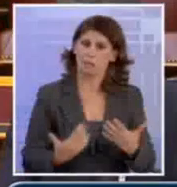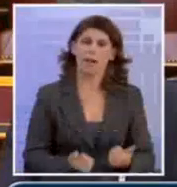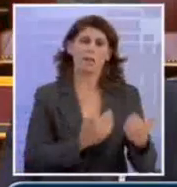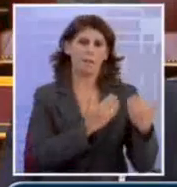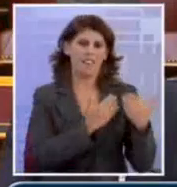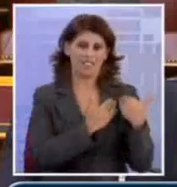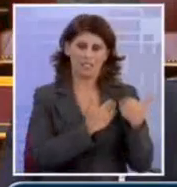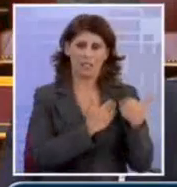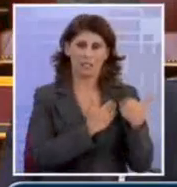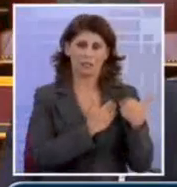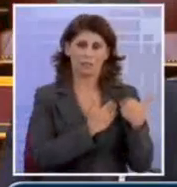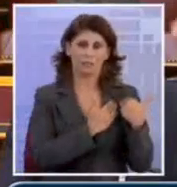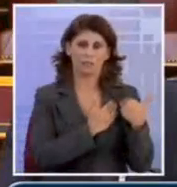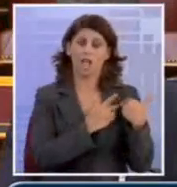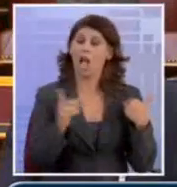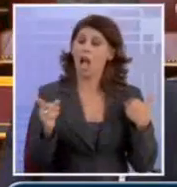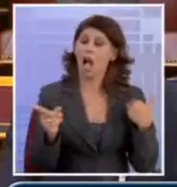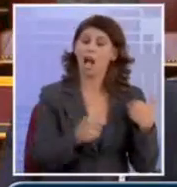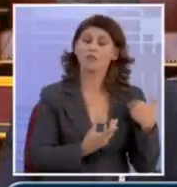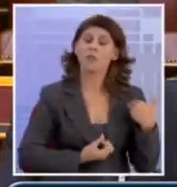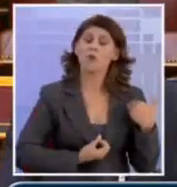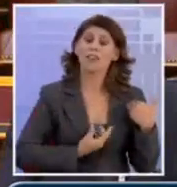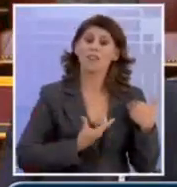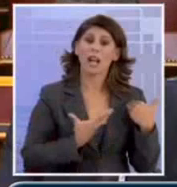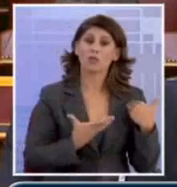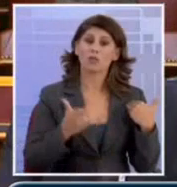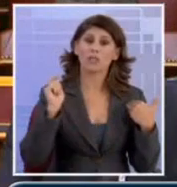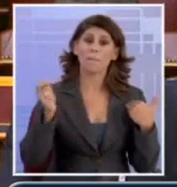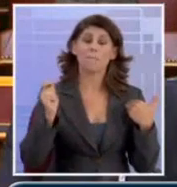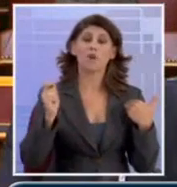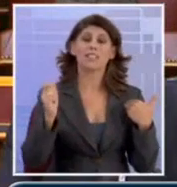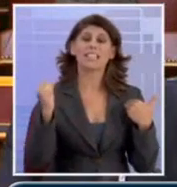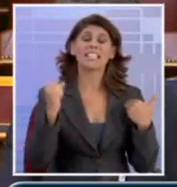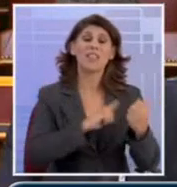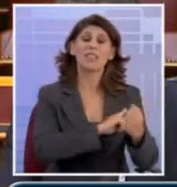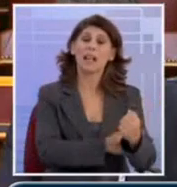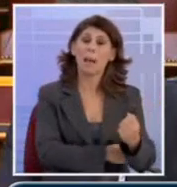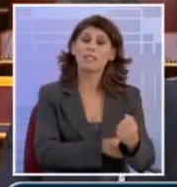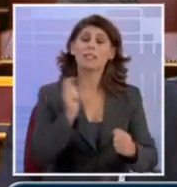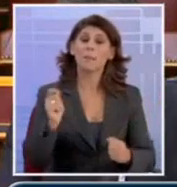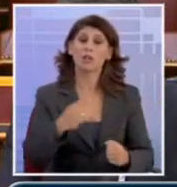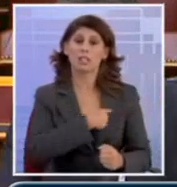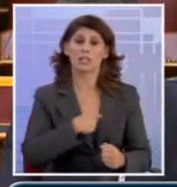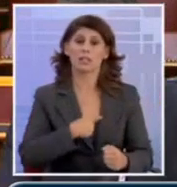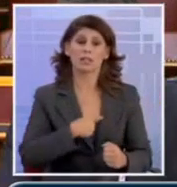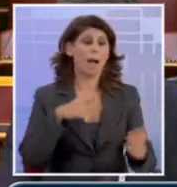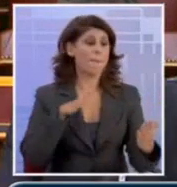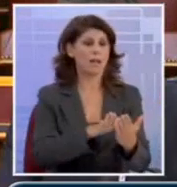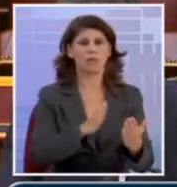ευθύνη όμως αυτών που εκφράζονται ως πολιτικές δυνάμεις και ως πολιτικές ηγεσίες ενώπιον του ελληνικού